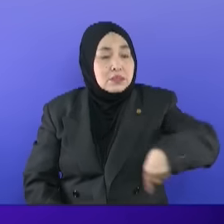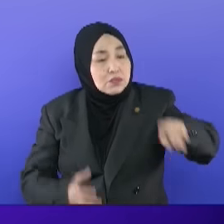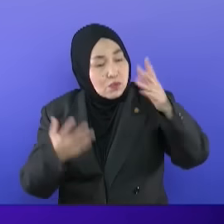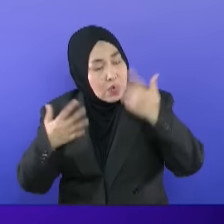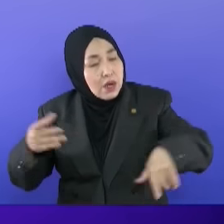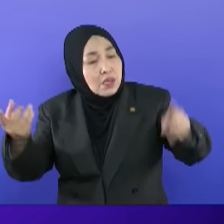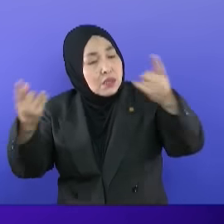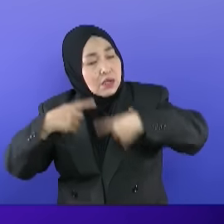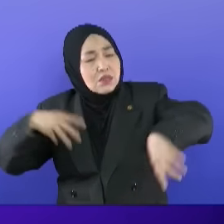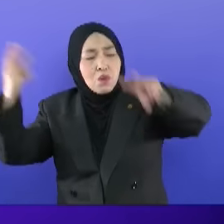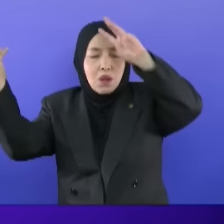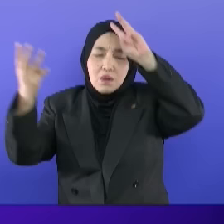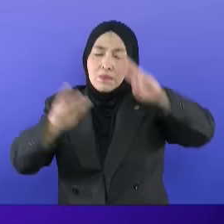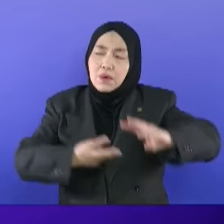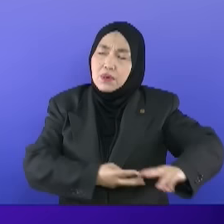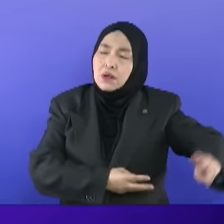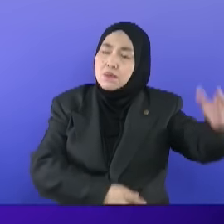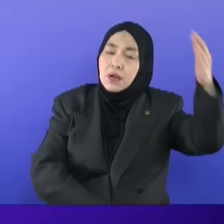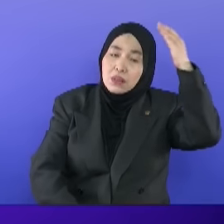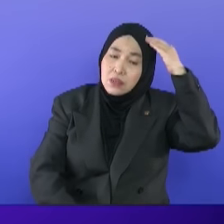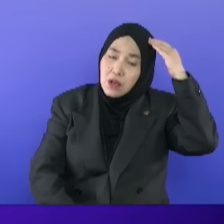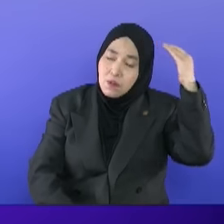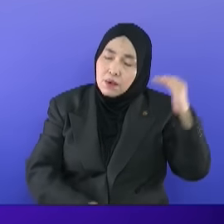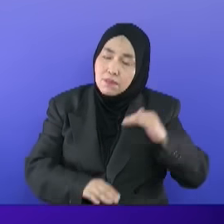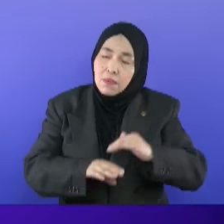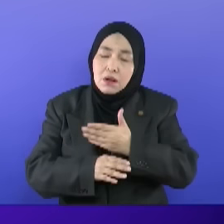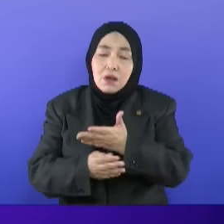ba'dalladzi jahaka